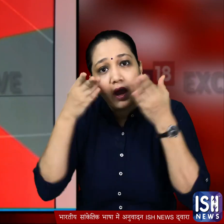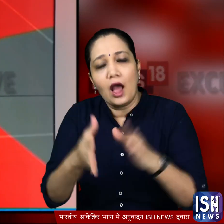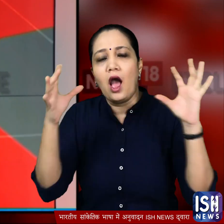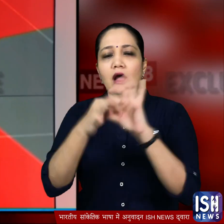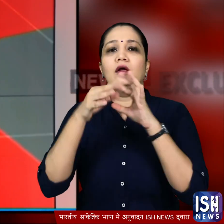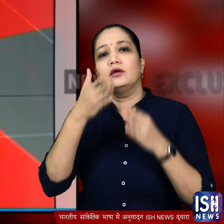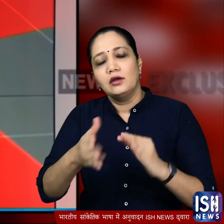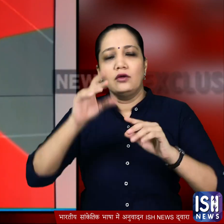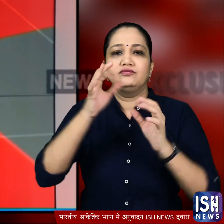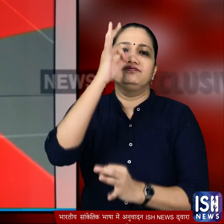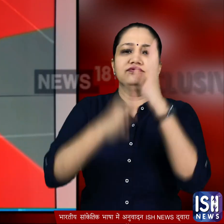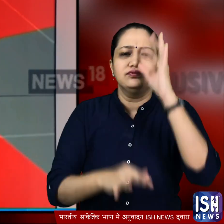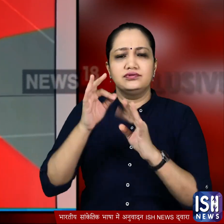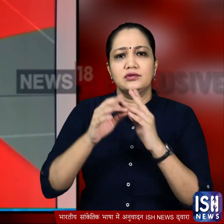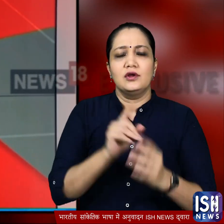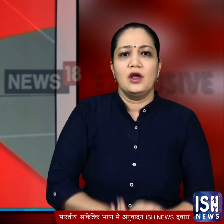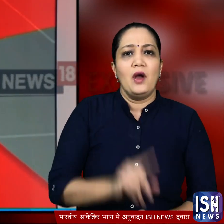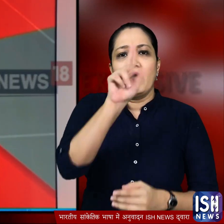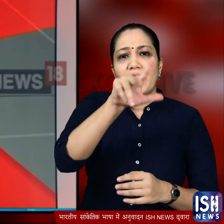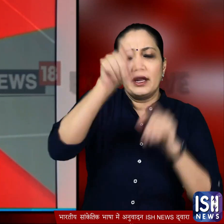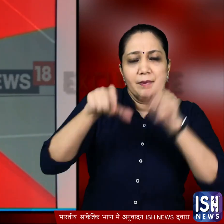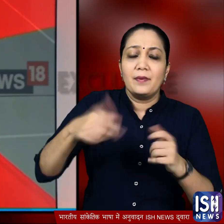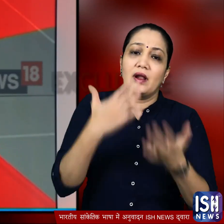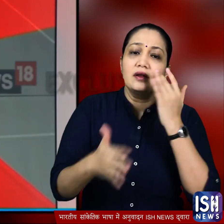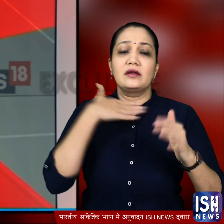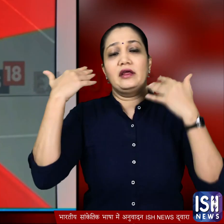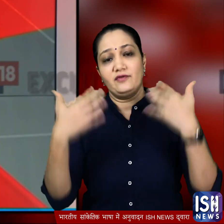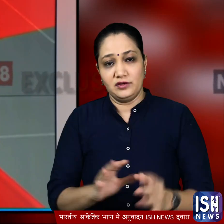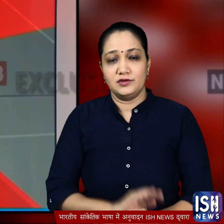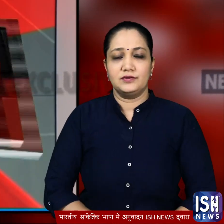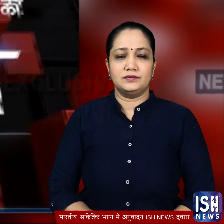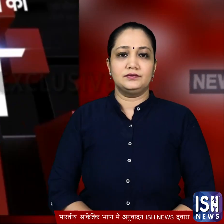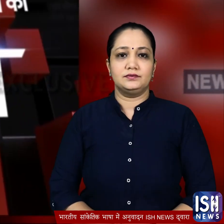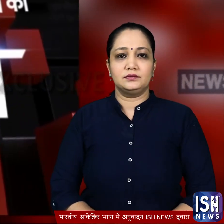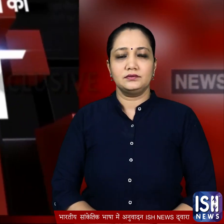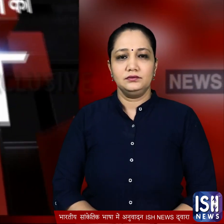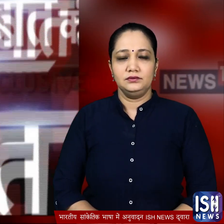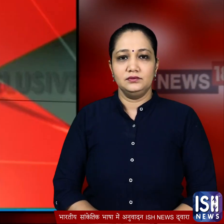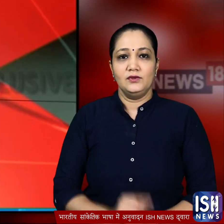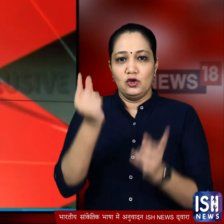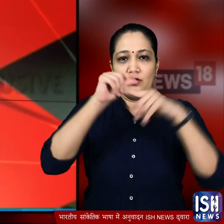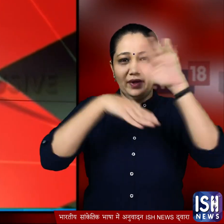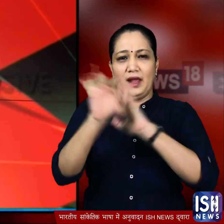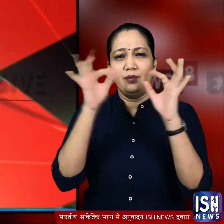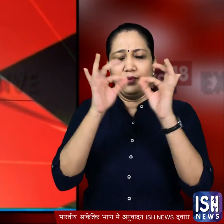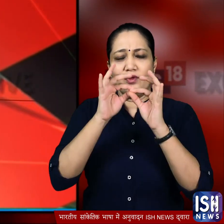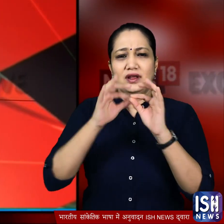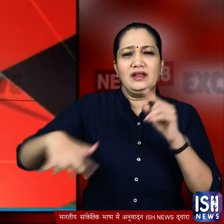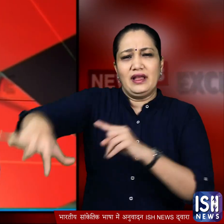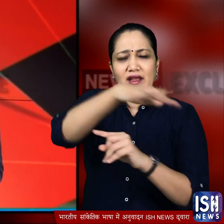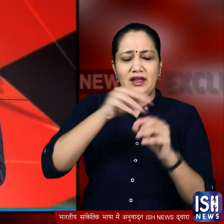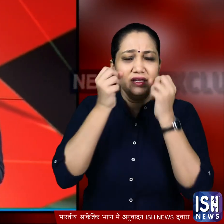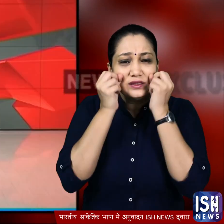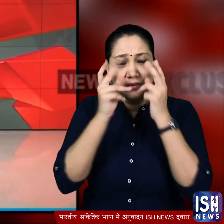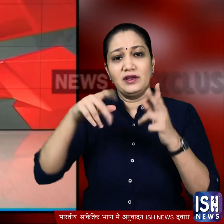की वजह से आग तेजी से भड़की, जिसमें करीब 1.5 दर्जन लोगों के मारे जाने की आशंका जताई जा रही है। उत्तर प्रदेश के बुलंदशहर से